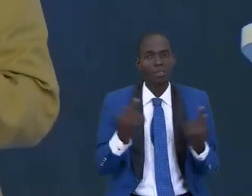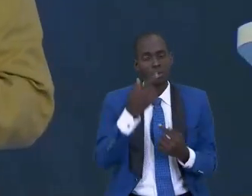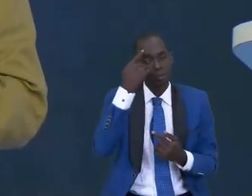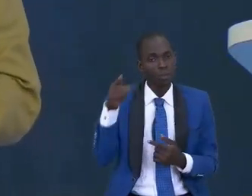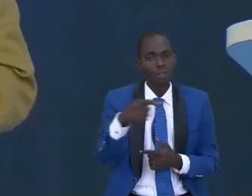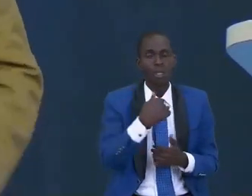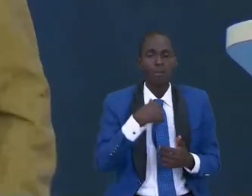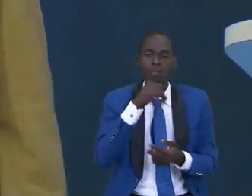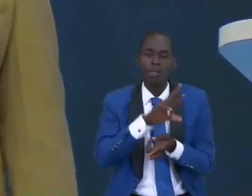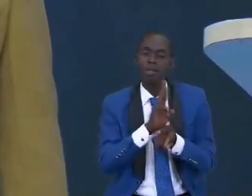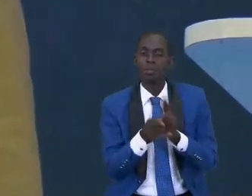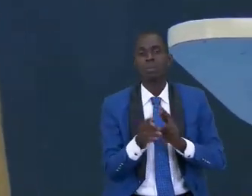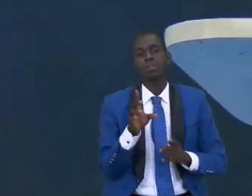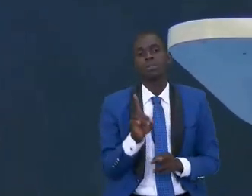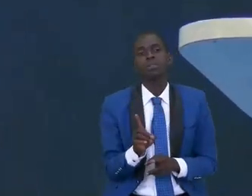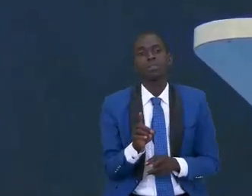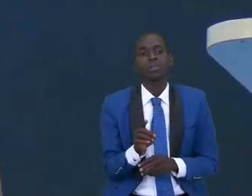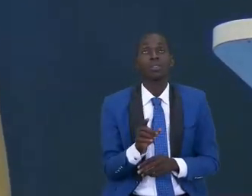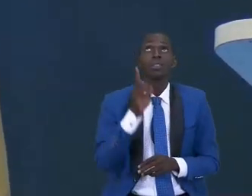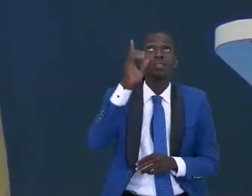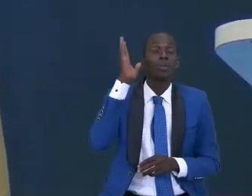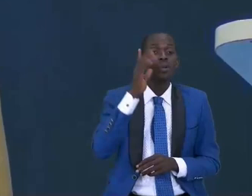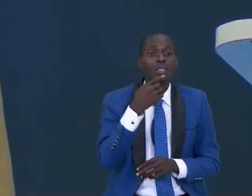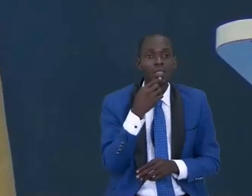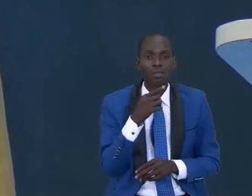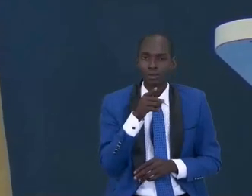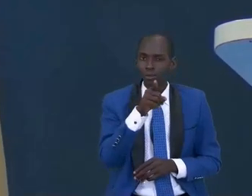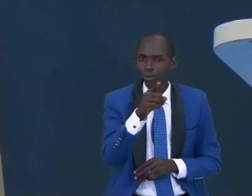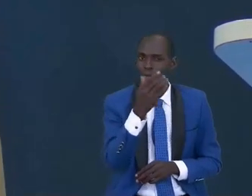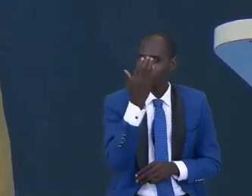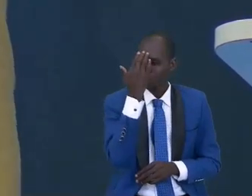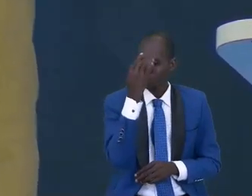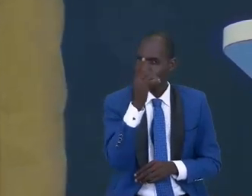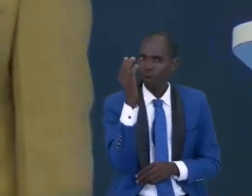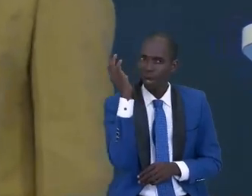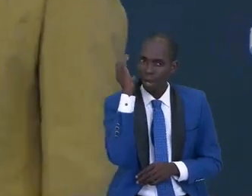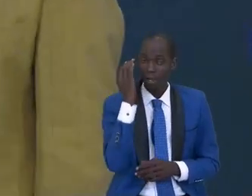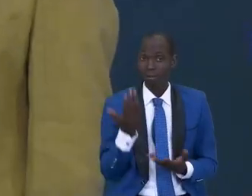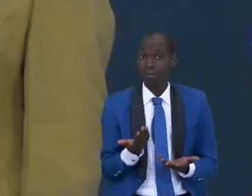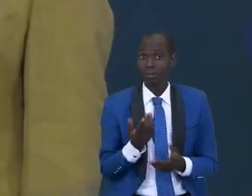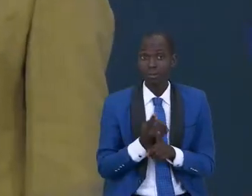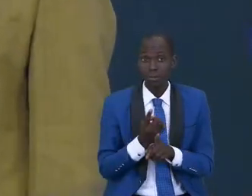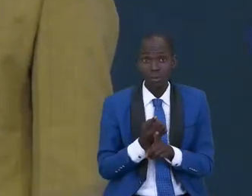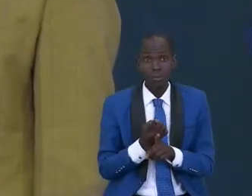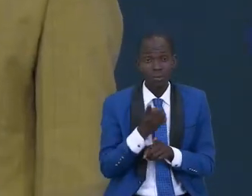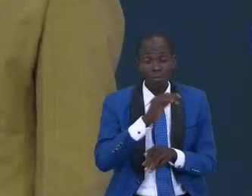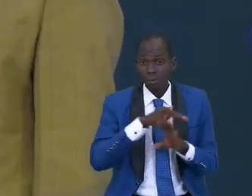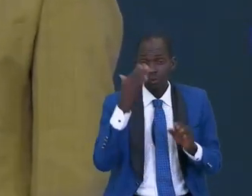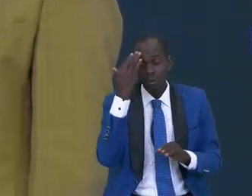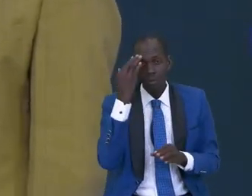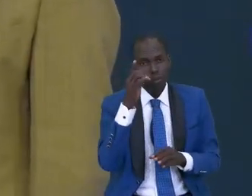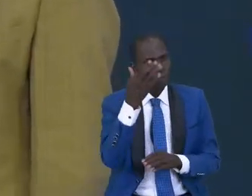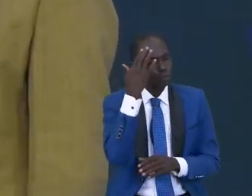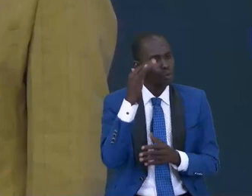péchés parce qu'ils ne se sont pas repentis. Il dira que tu as appris